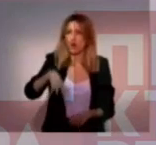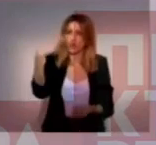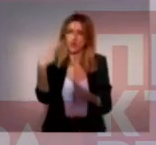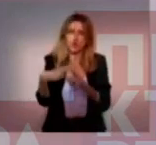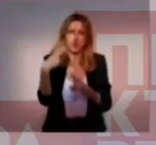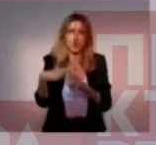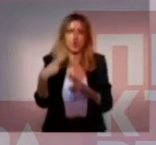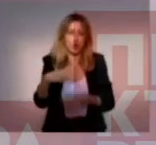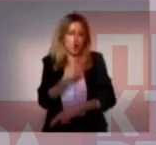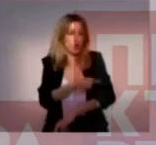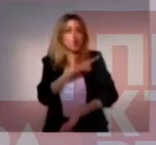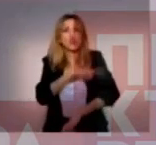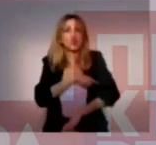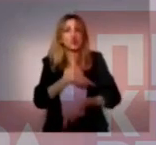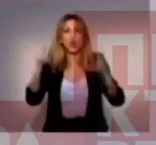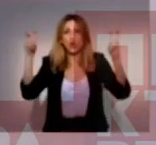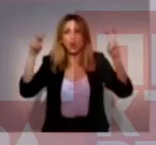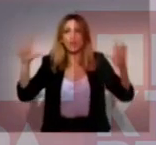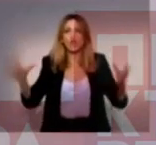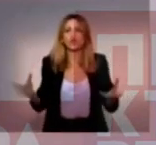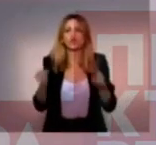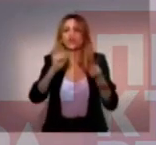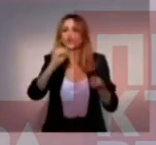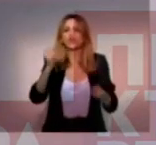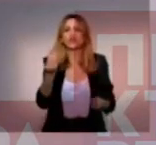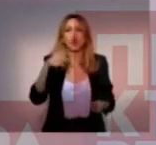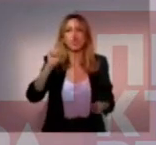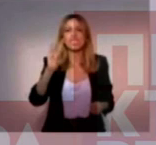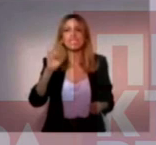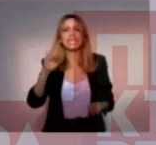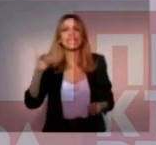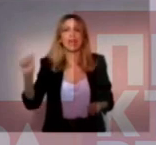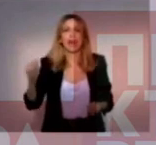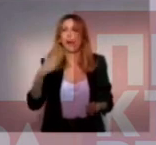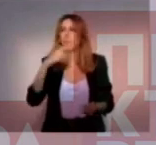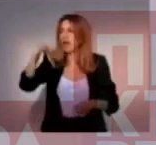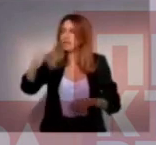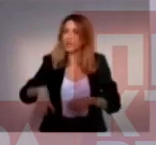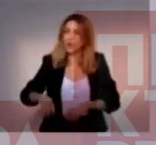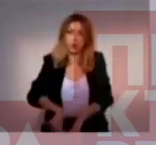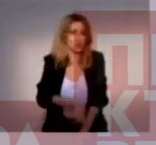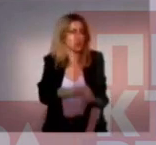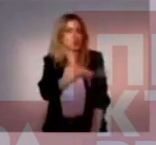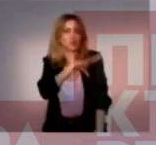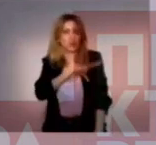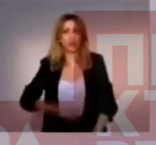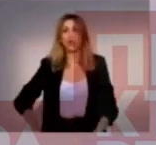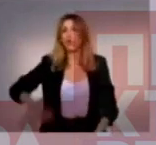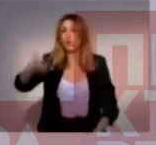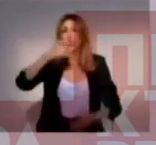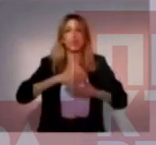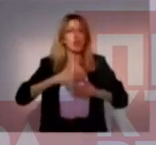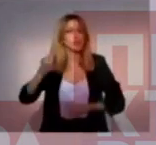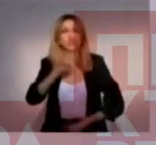υγειονομικό μας προσωπικό. Γιατρούς, νοσηλευτές, υποστηρικτικό προσωπικό, υπηρεσίες